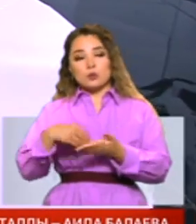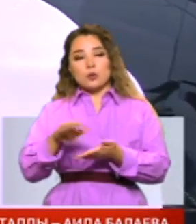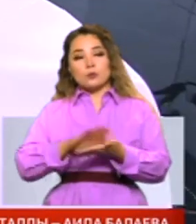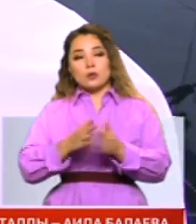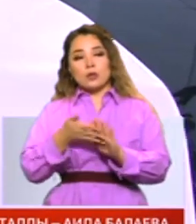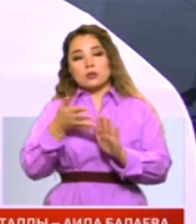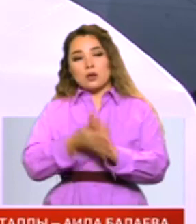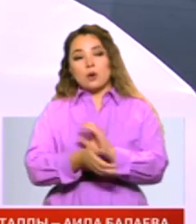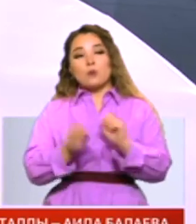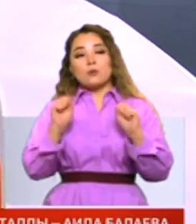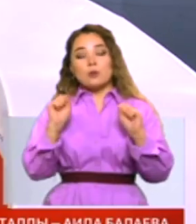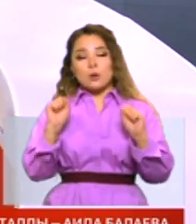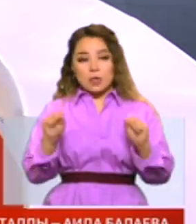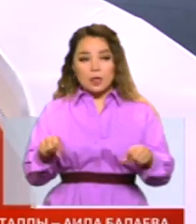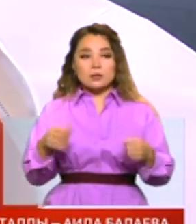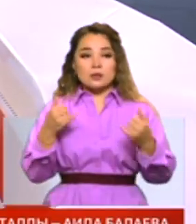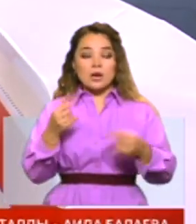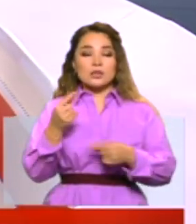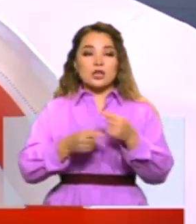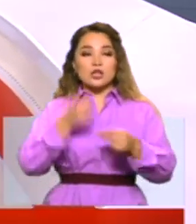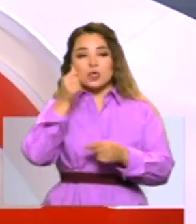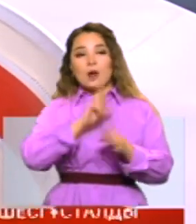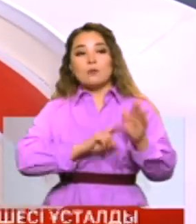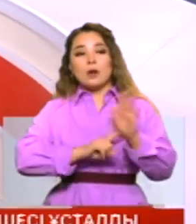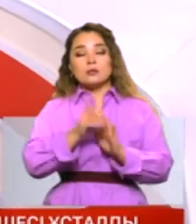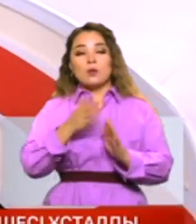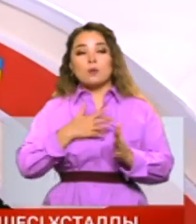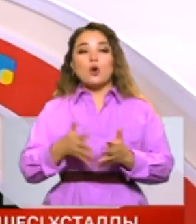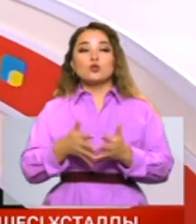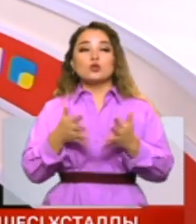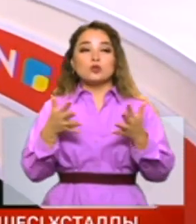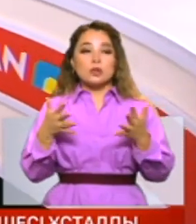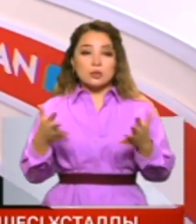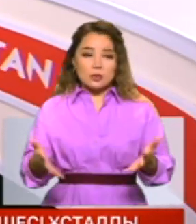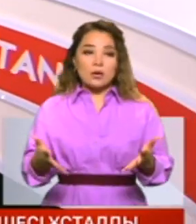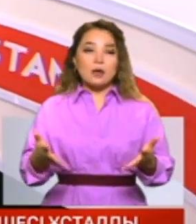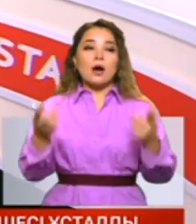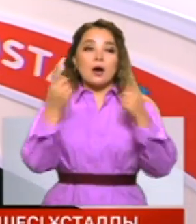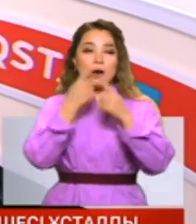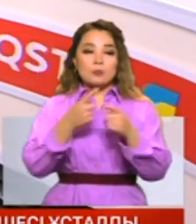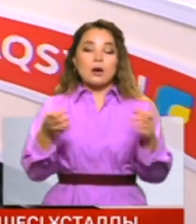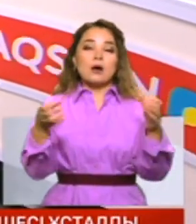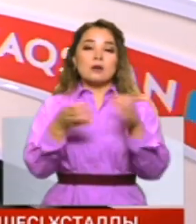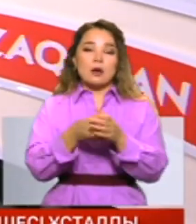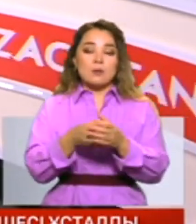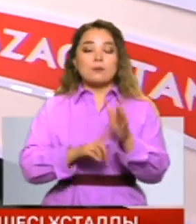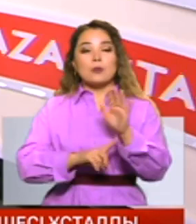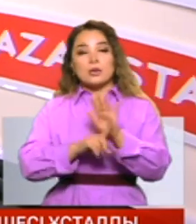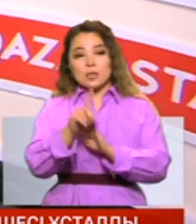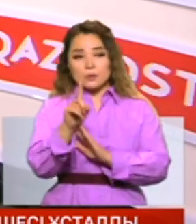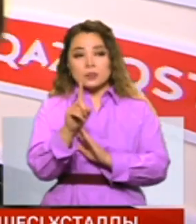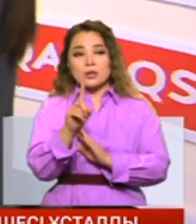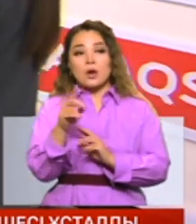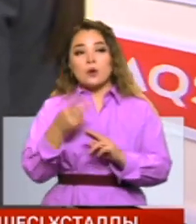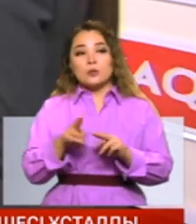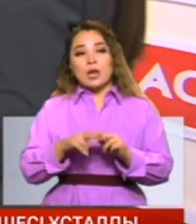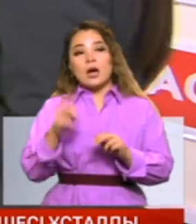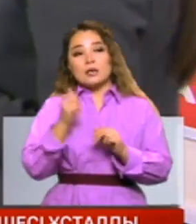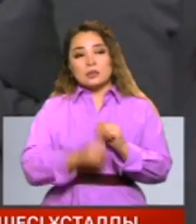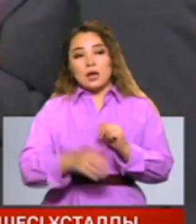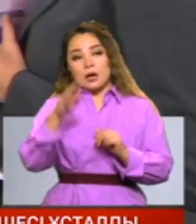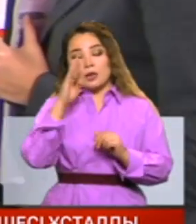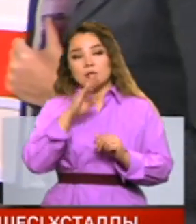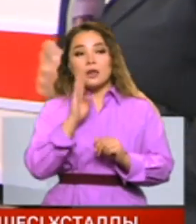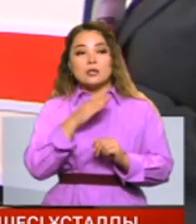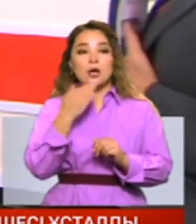жіберуге болады. Сондықтан келесі жылдан бастап біз үлкен ақпараттық кампанияны бастаймыз. Әр